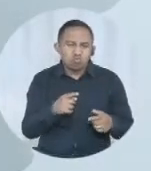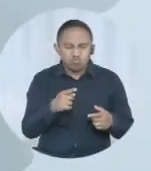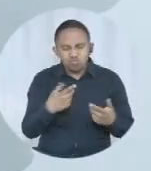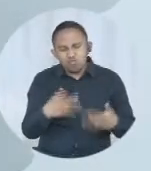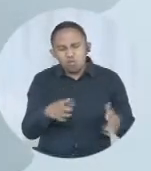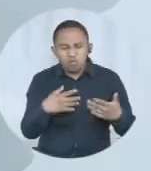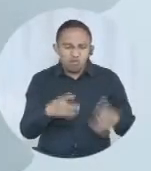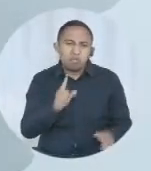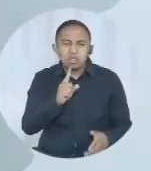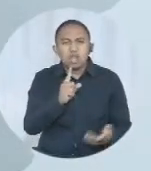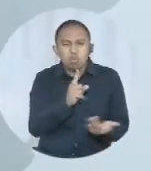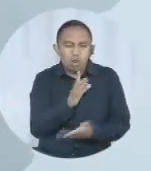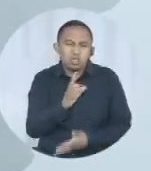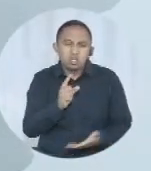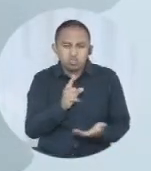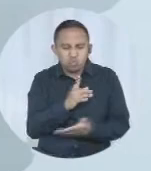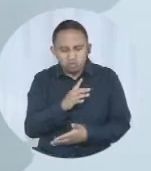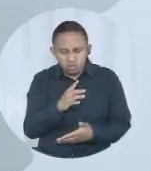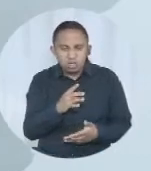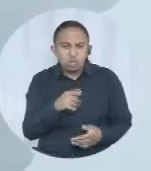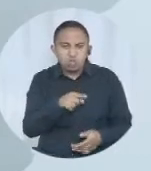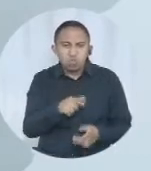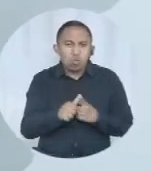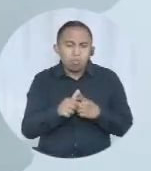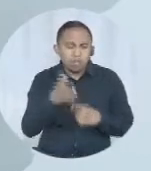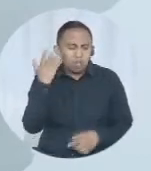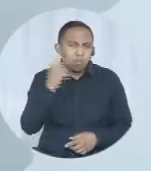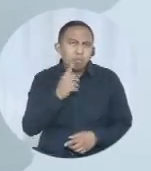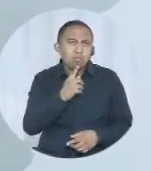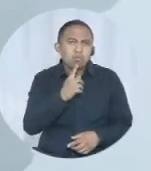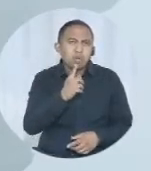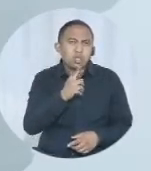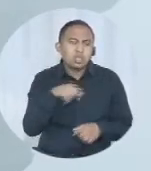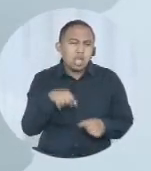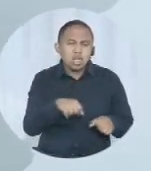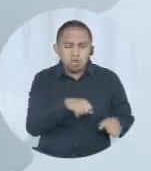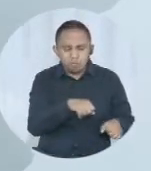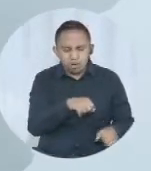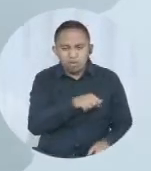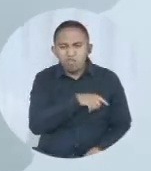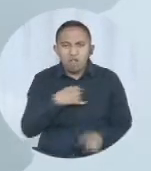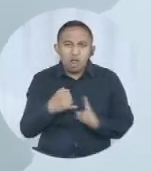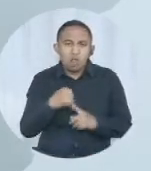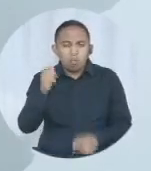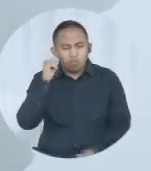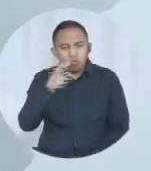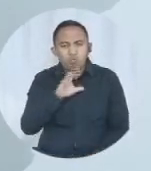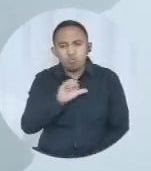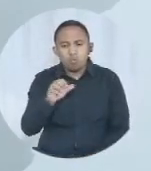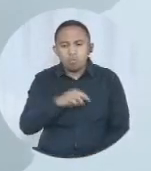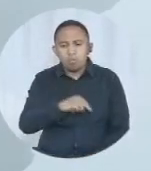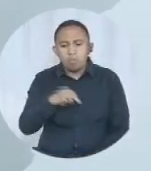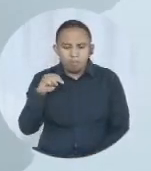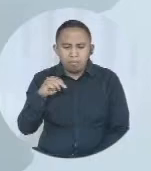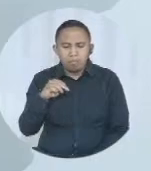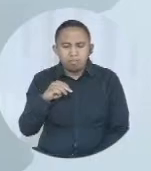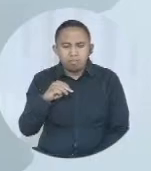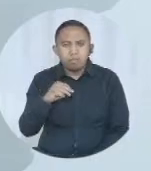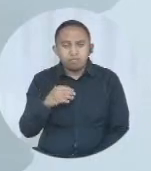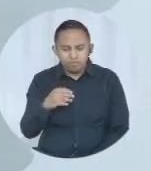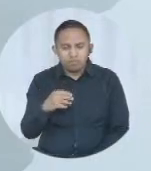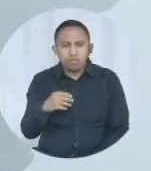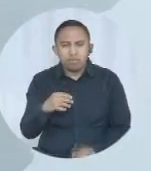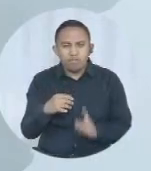izany lisim-pifidianana izay navaozana nomboka tamin'ny voalohany volana desambra 2023 ny farana omaly 5500 volana